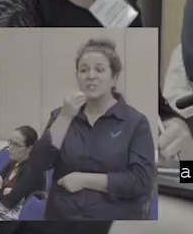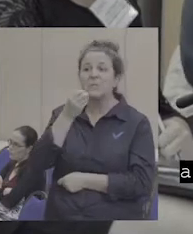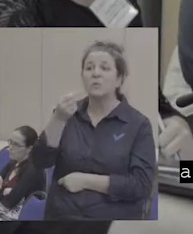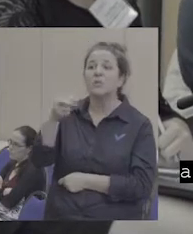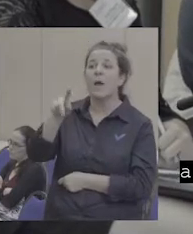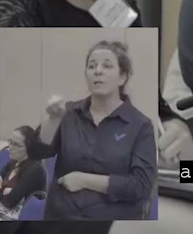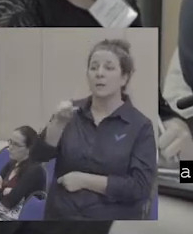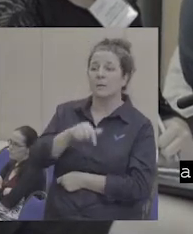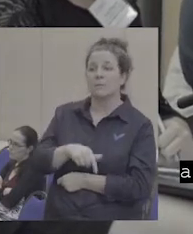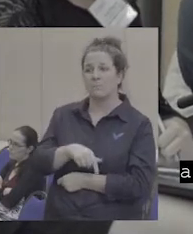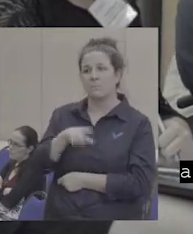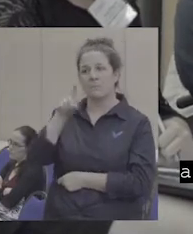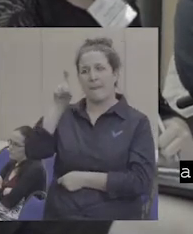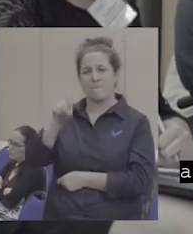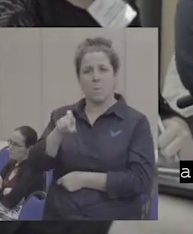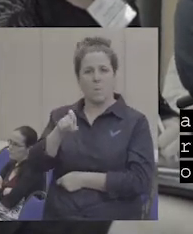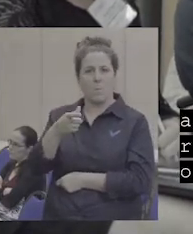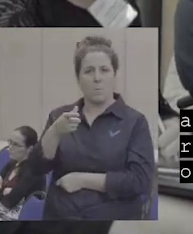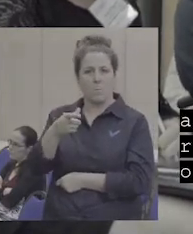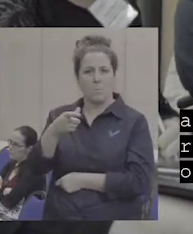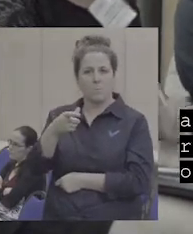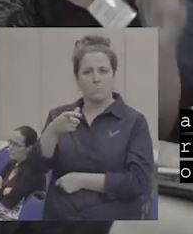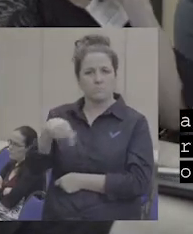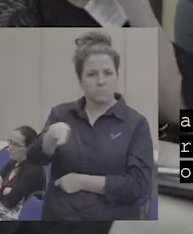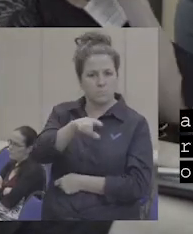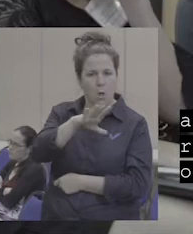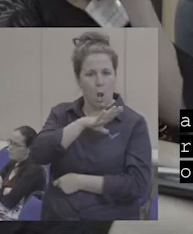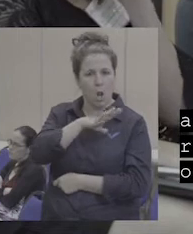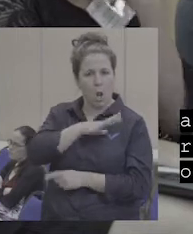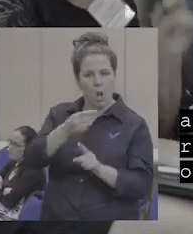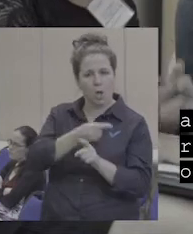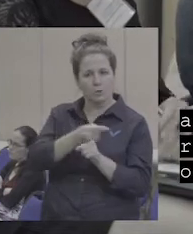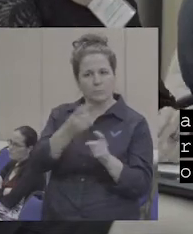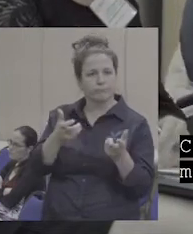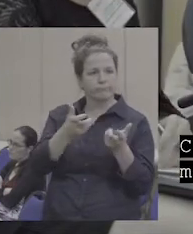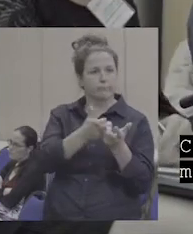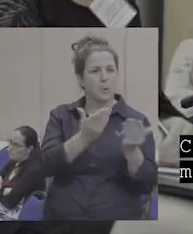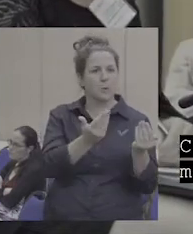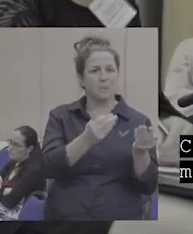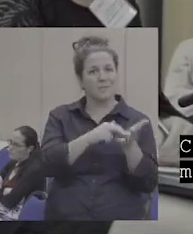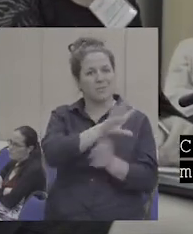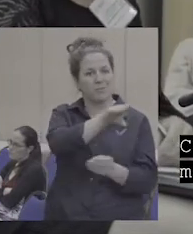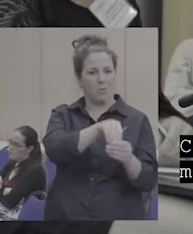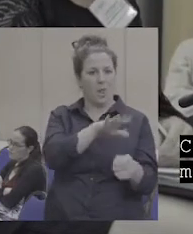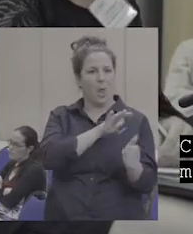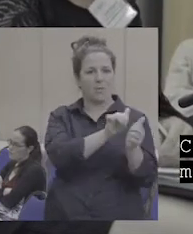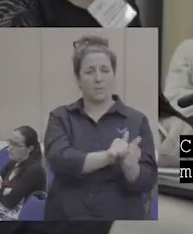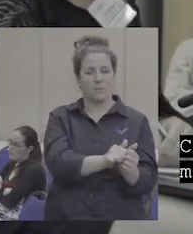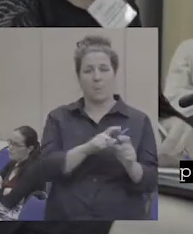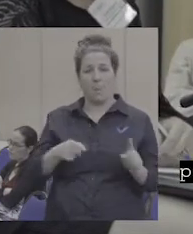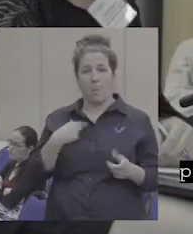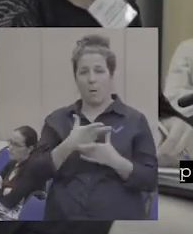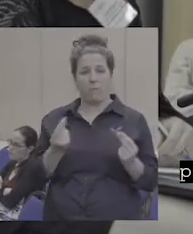GRT, vous devez aboutir avec des logements qui répondent aux besoins des occupants. Ça inclut l'adaptation, mais moi, j'y